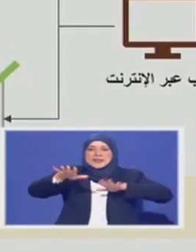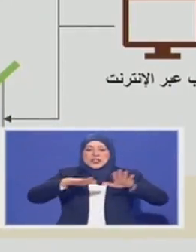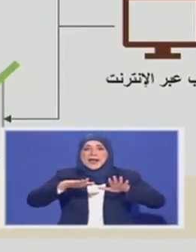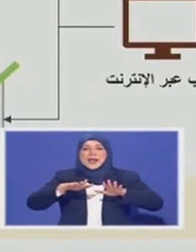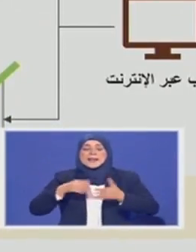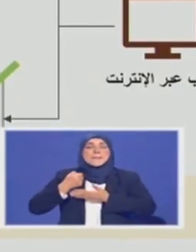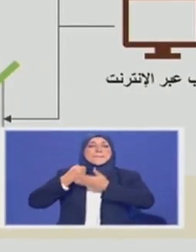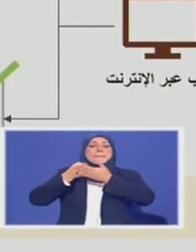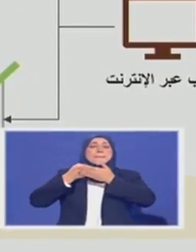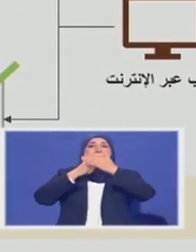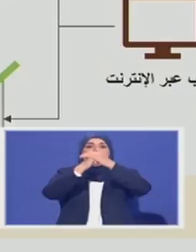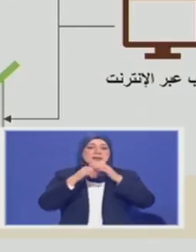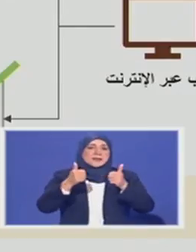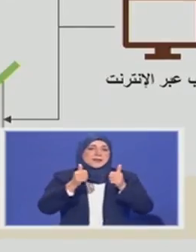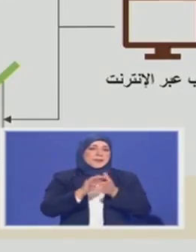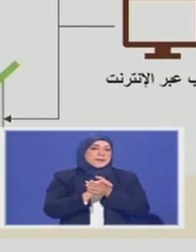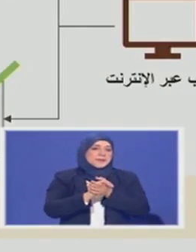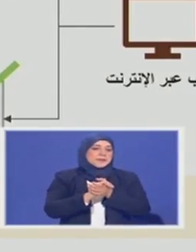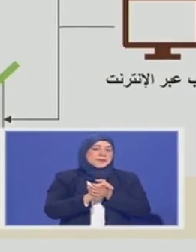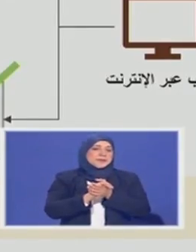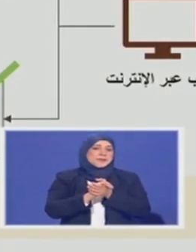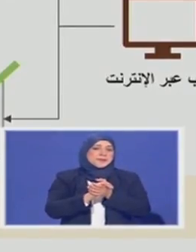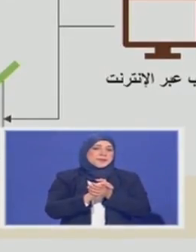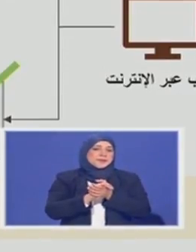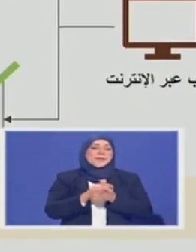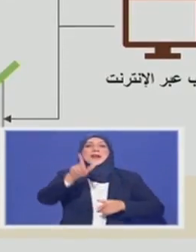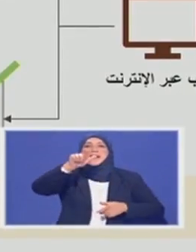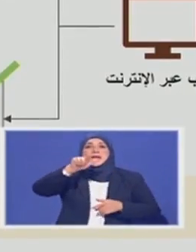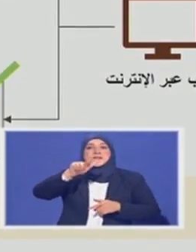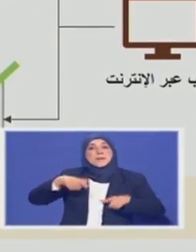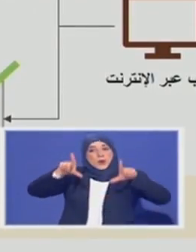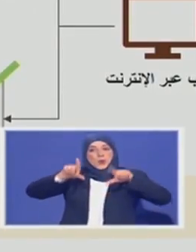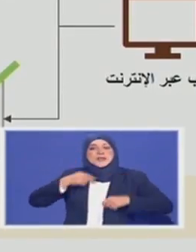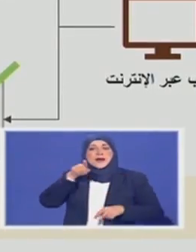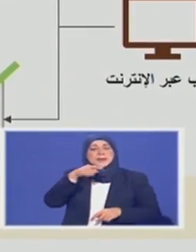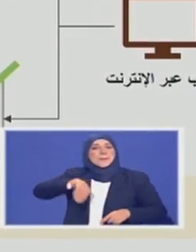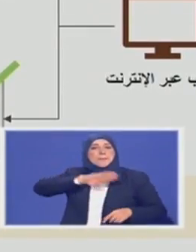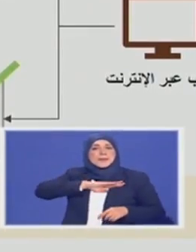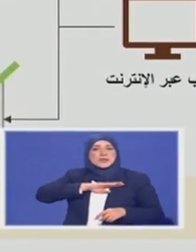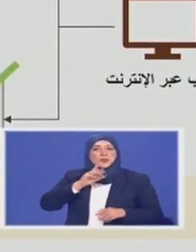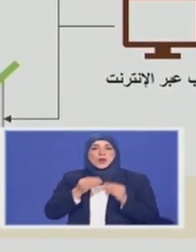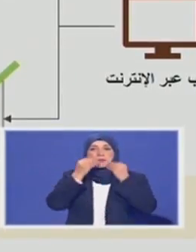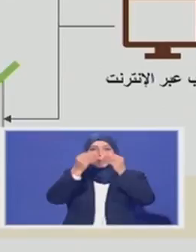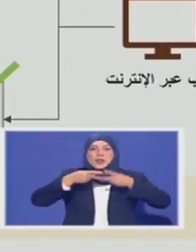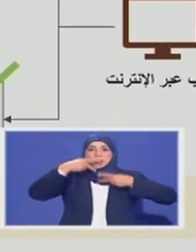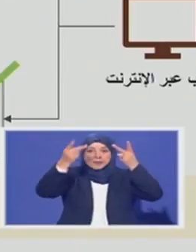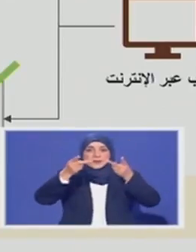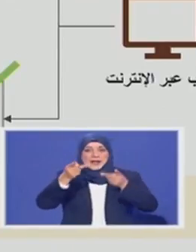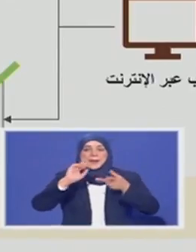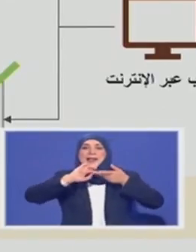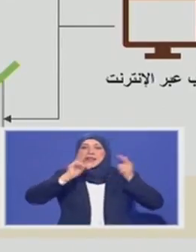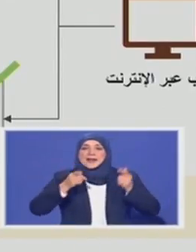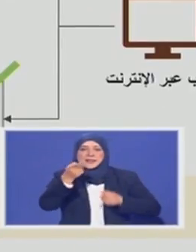حد ممكن، يعني أنه ثم فقط الوزارة الإشراف التصريح، يعني طلب عبر